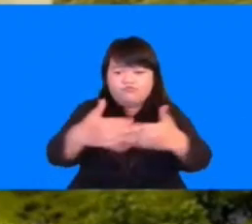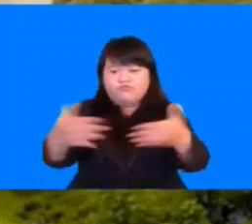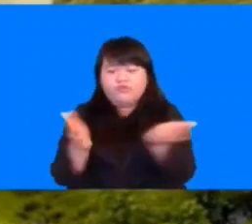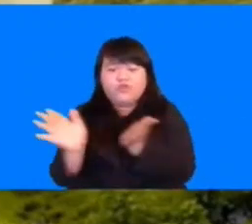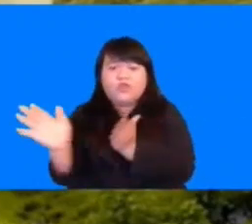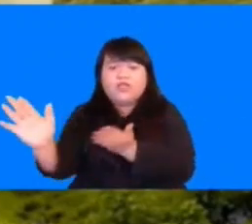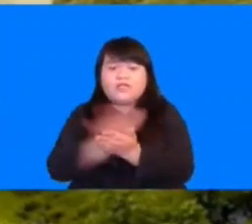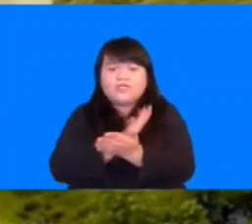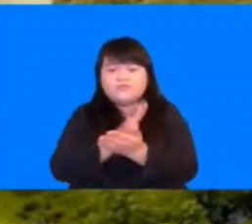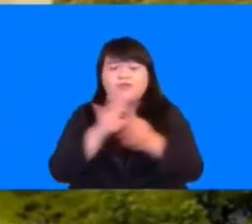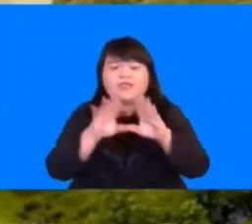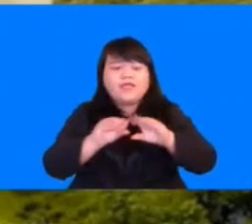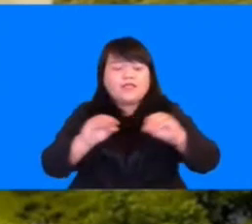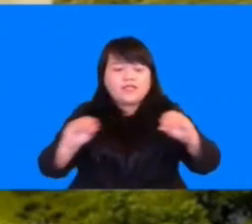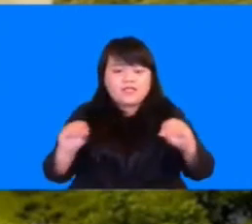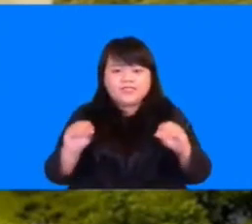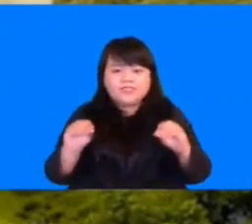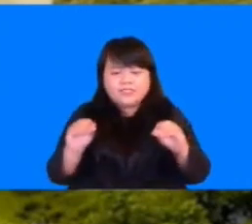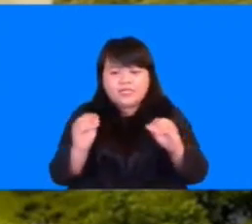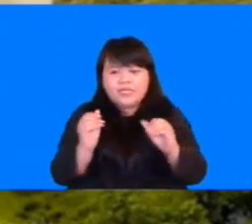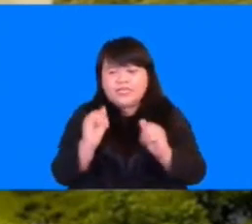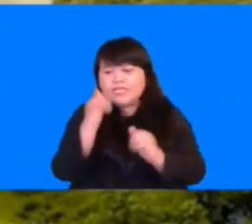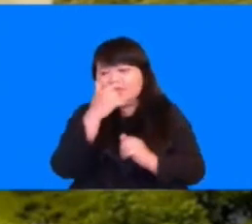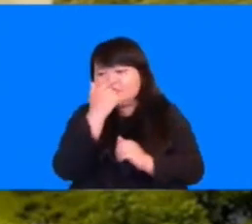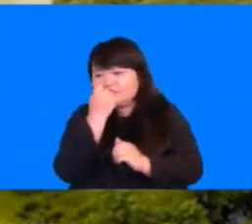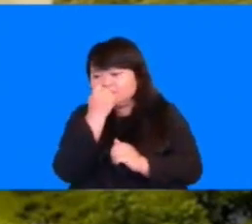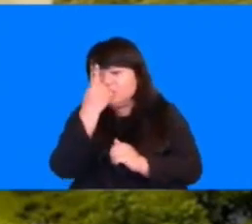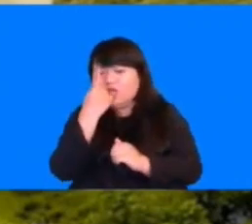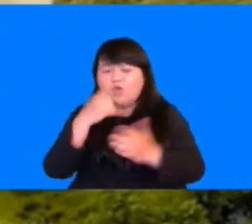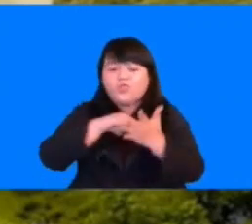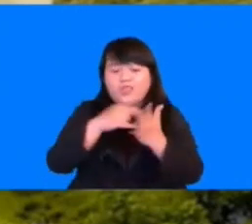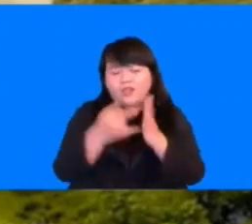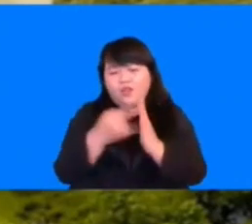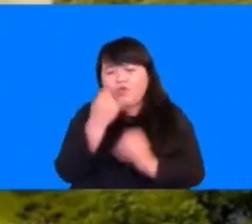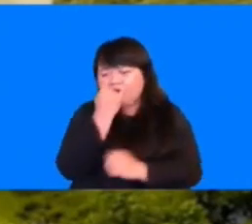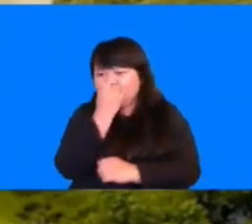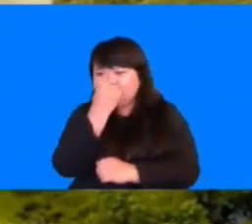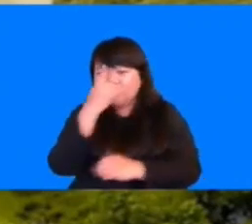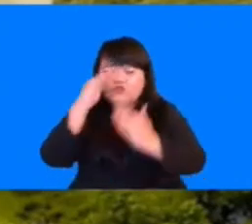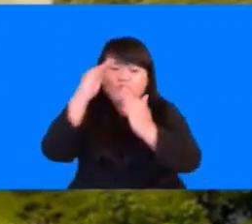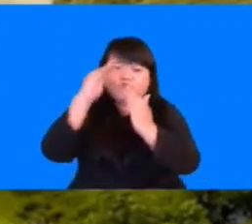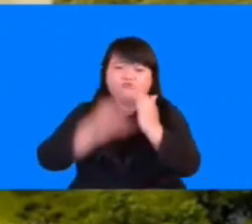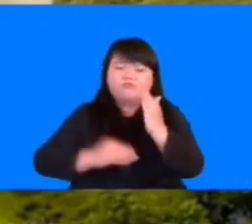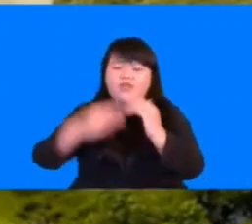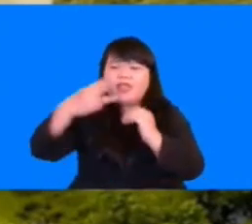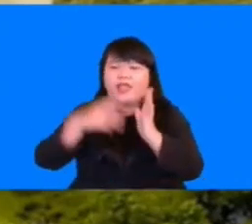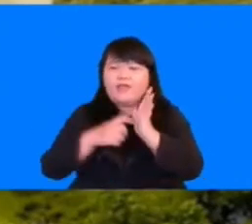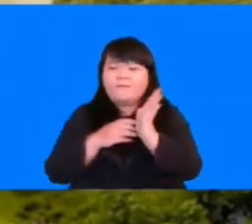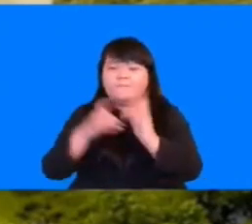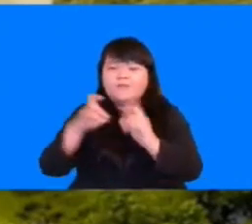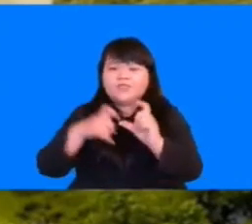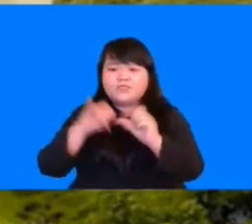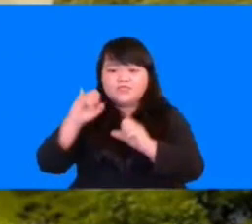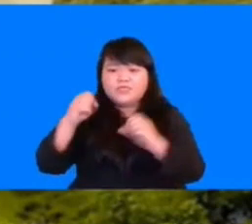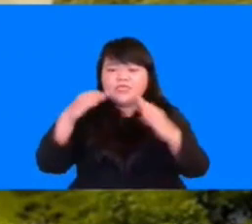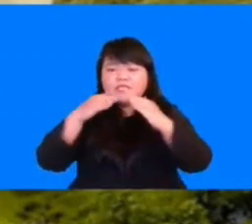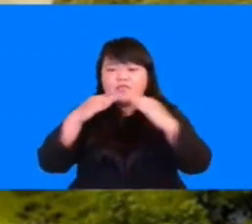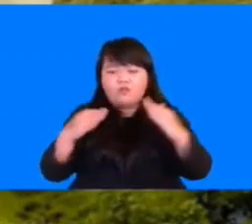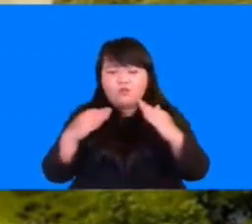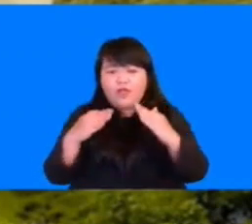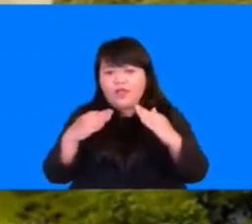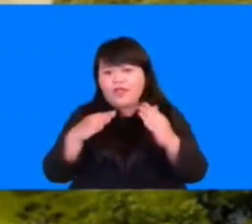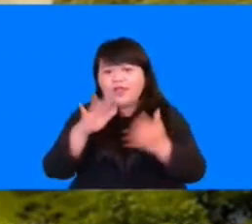kesempatan kerja hijau, penguasaan teknologi hijau, dan pengurangan emisi gas rumah kaca.